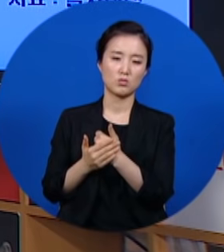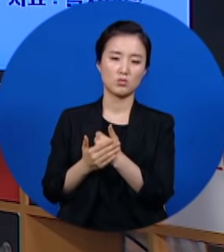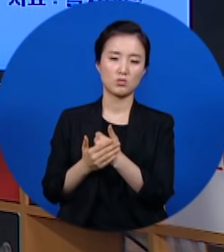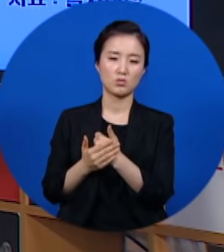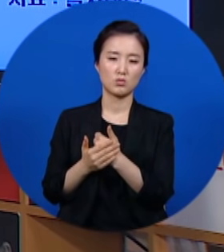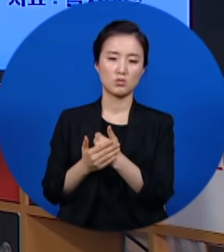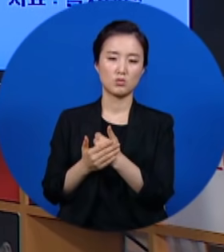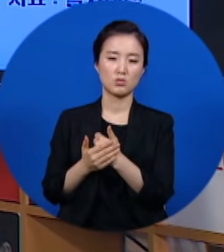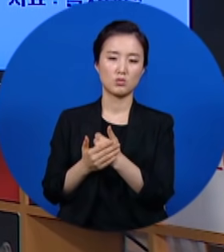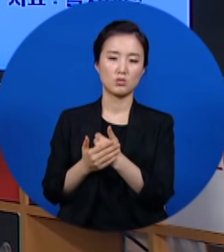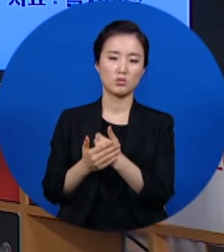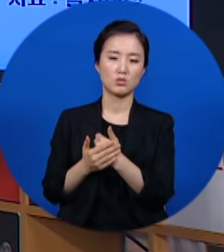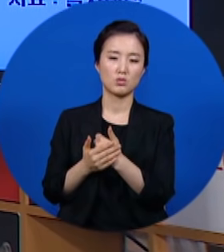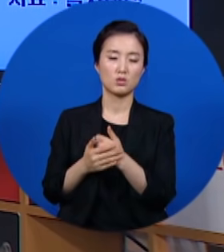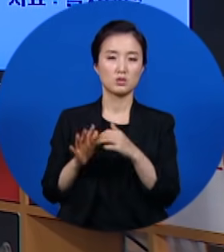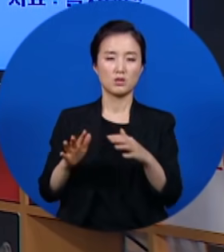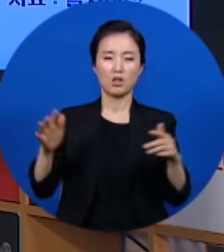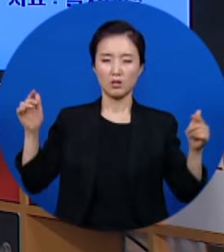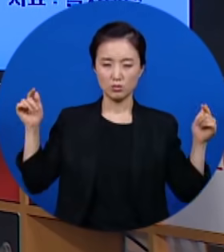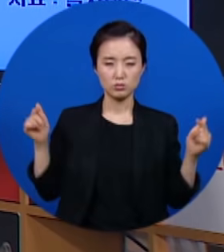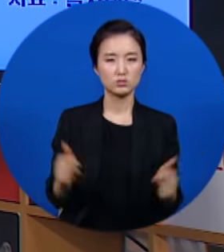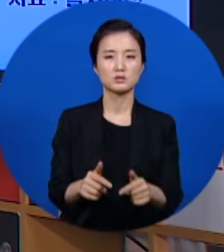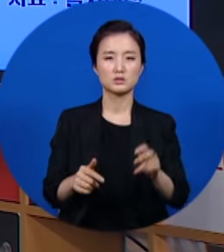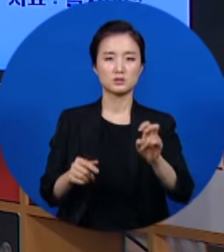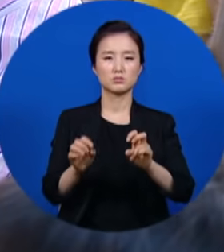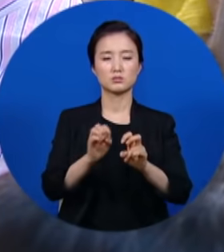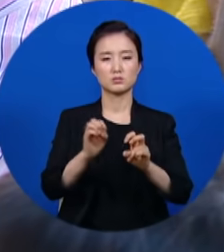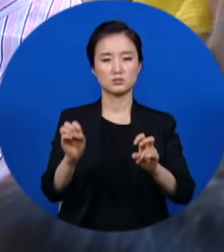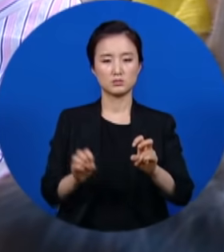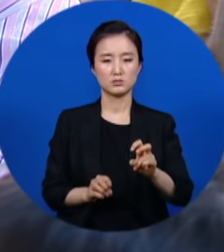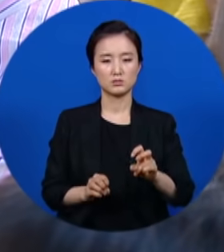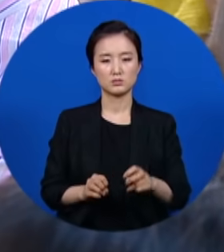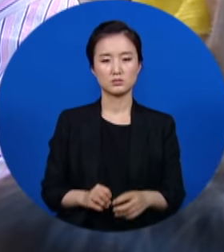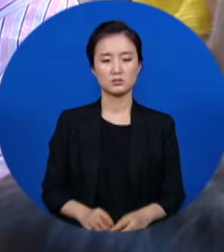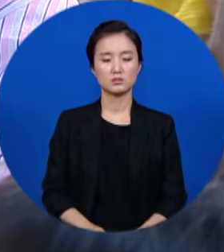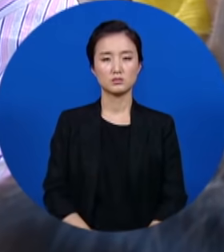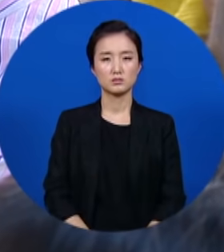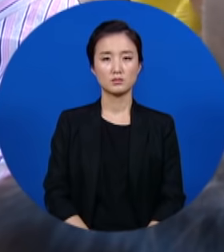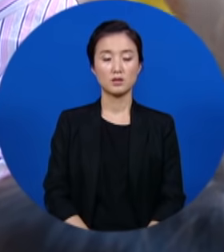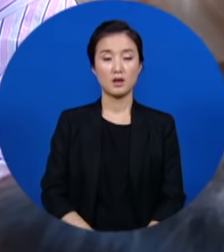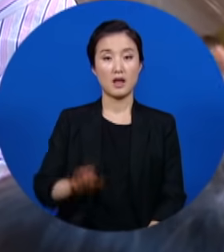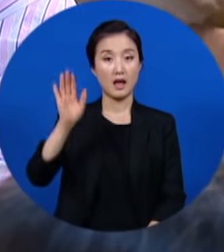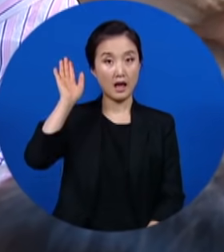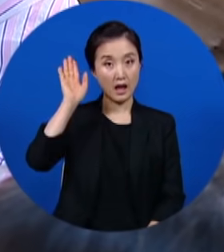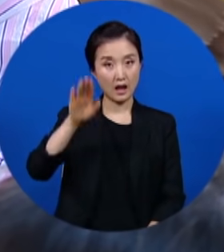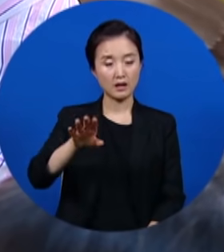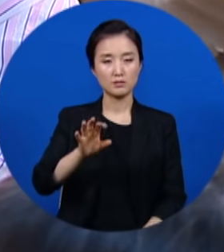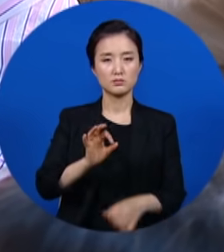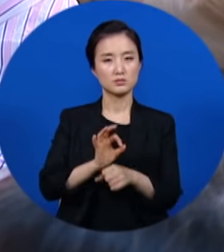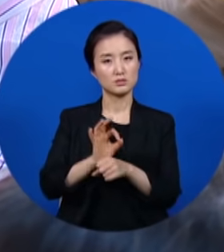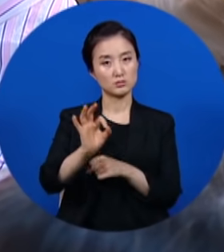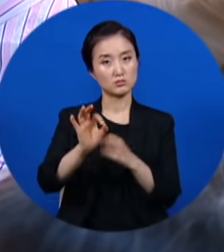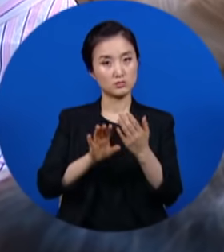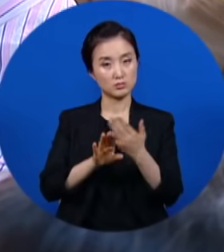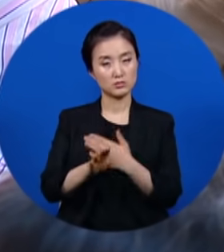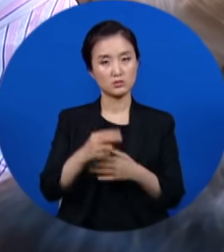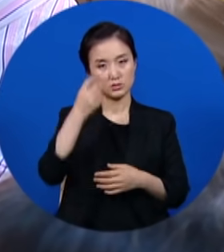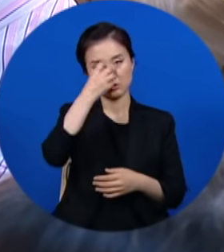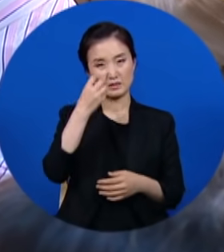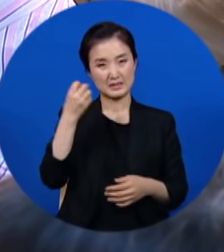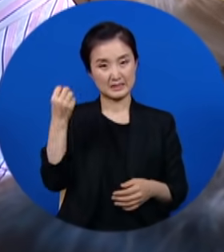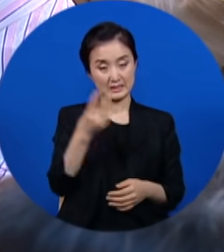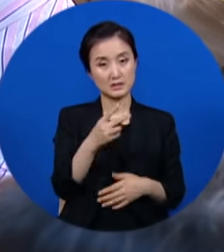이게 지금 그 사이에 20% 로 줄어 버렸어요 앞으로 십 몇년 지나서 요 이 조사 다시 하면